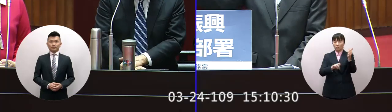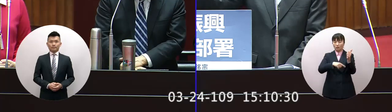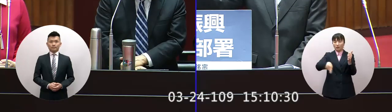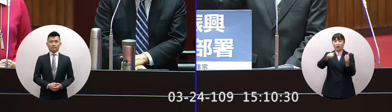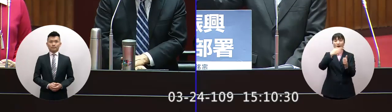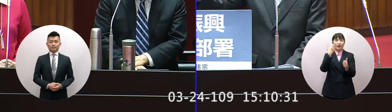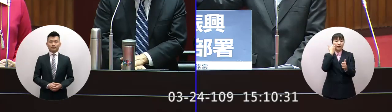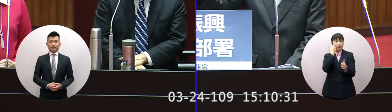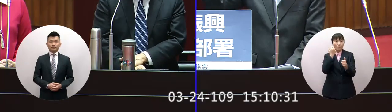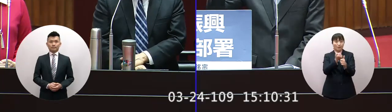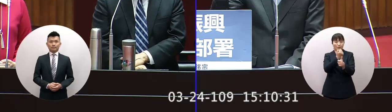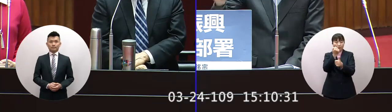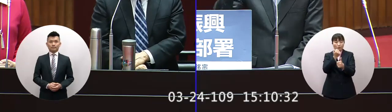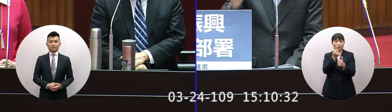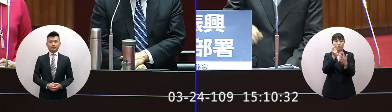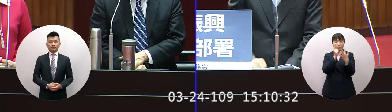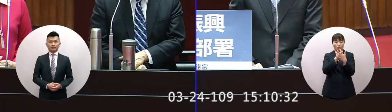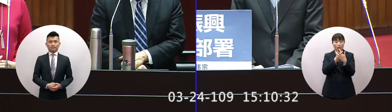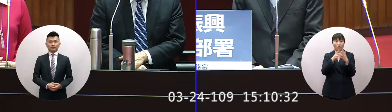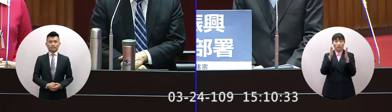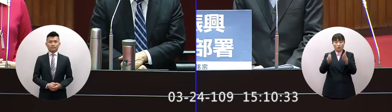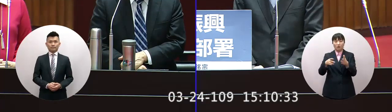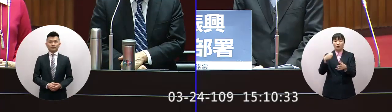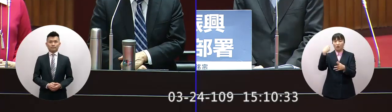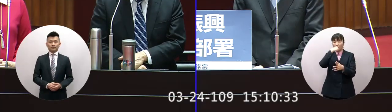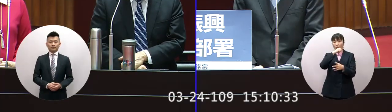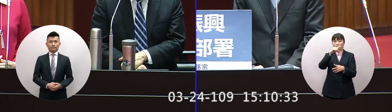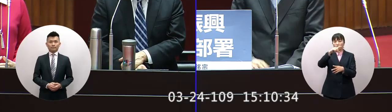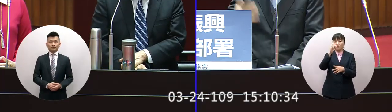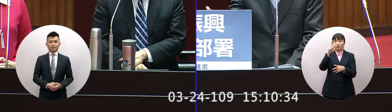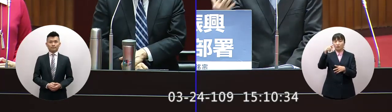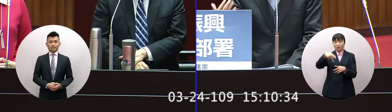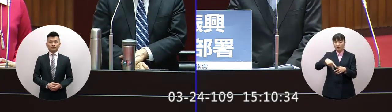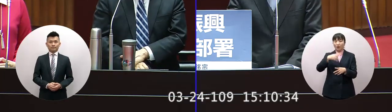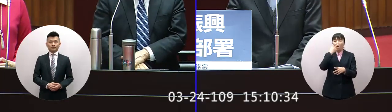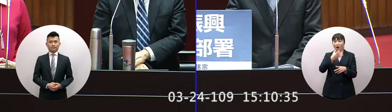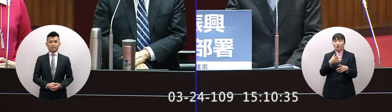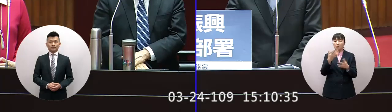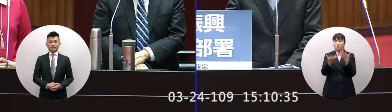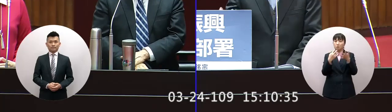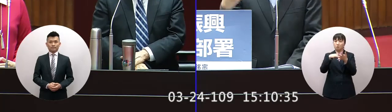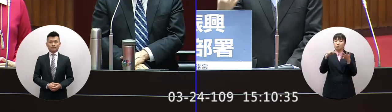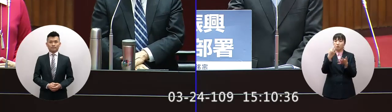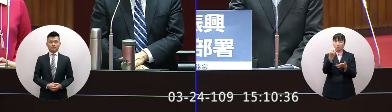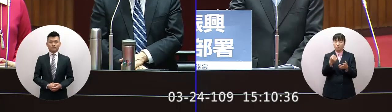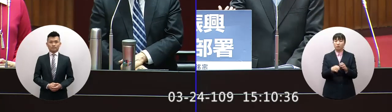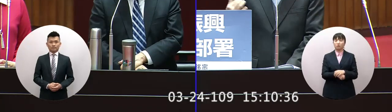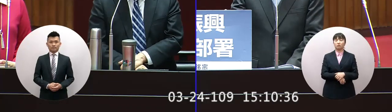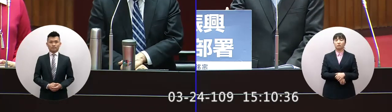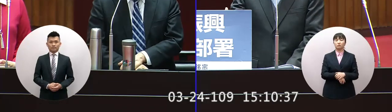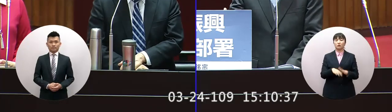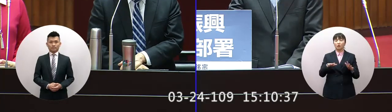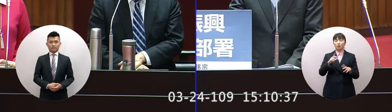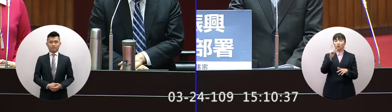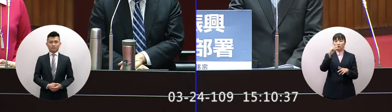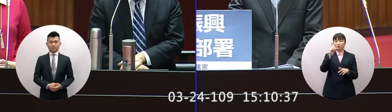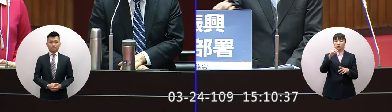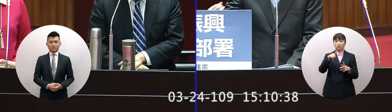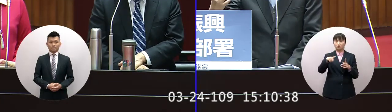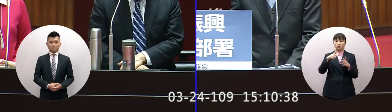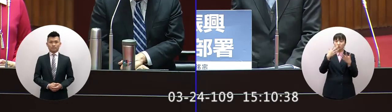有谁掌握到对我国 GDP 的损失可能会多少？当然讲 GDP 可